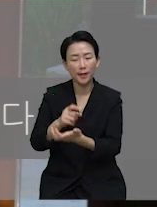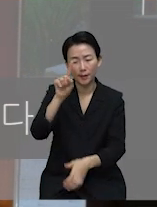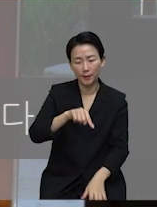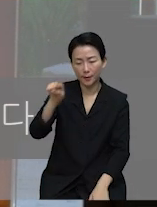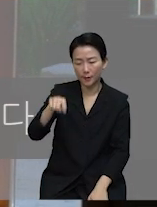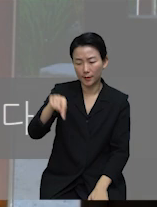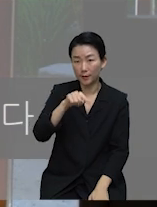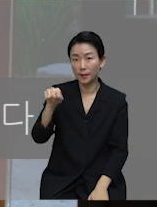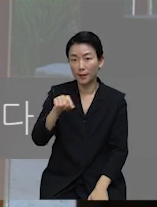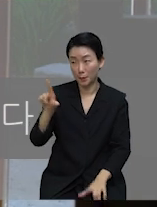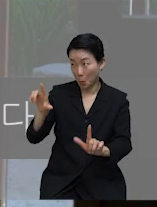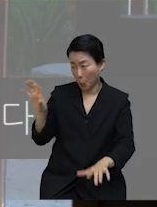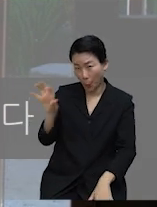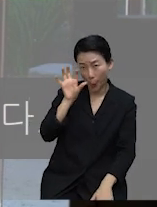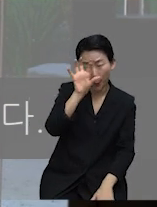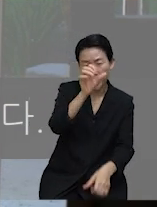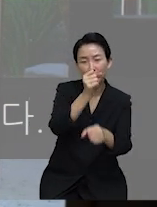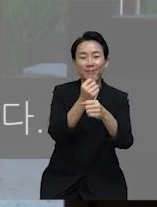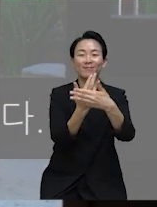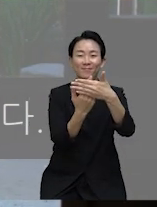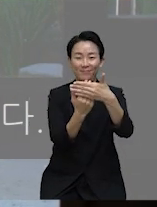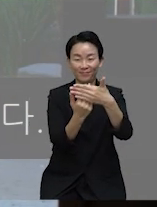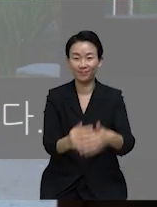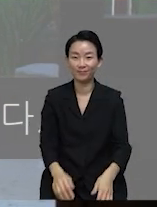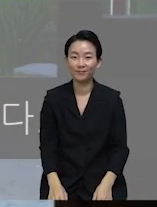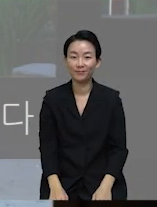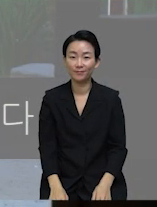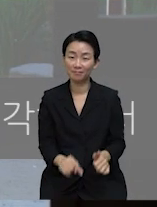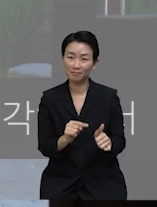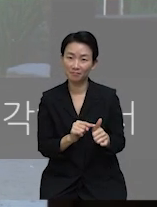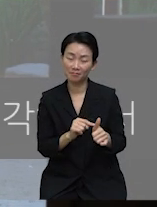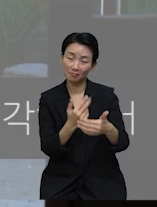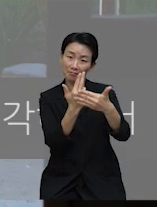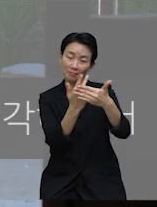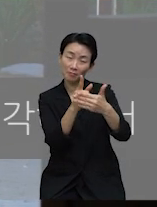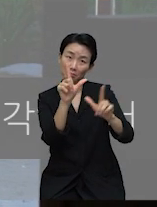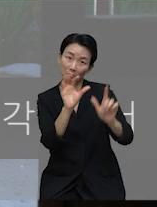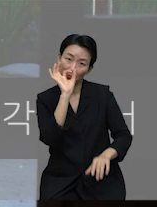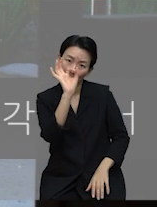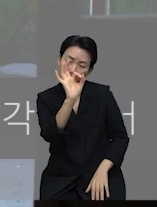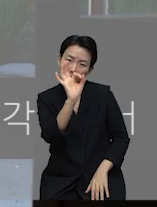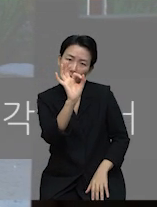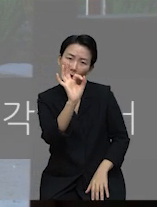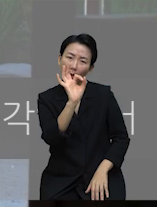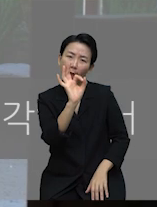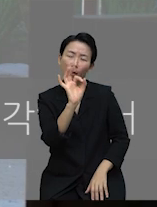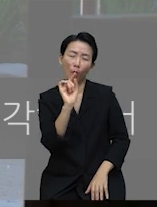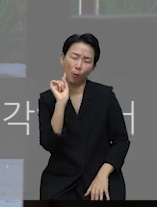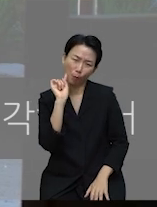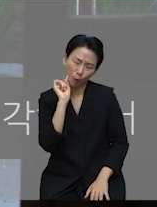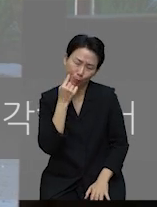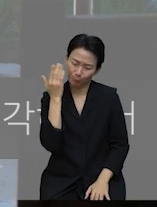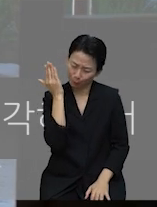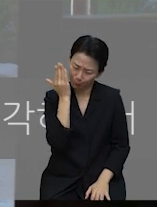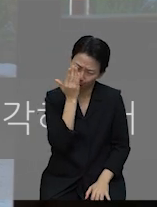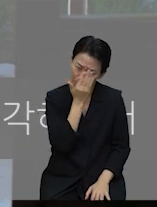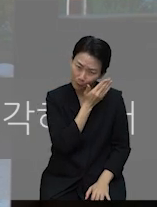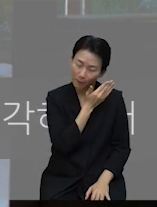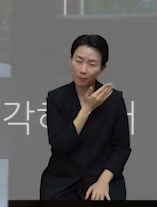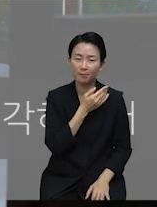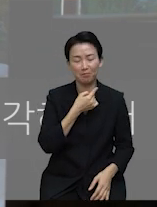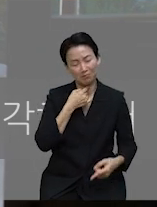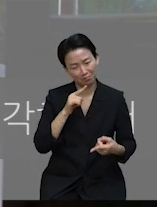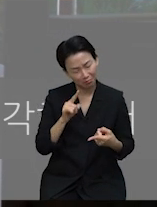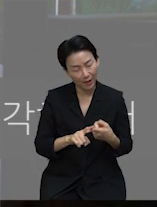쓸 용자의 모양을 본따 만든 용자 창살입니다. 최순우 선생은 이 용자 창살이 가장 정갈하고